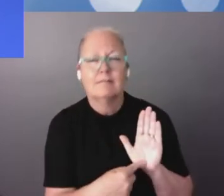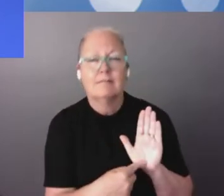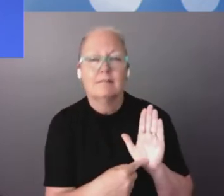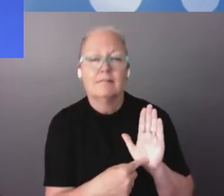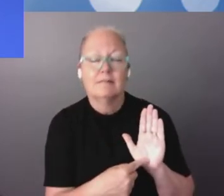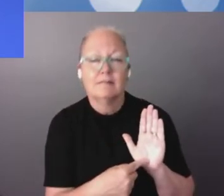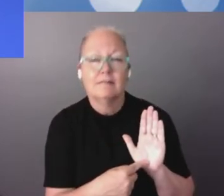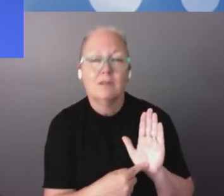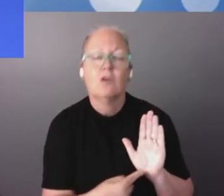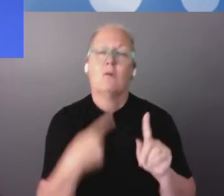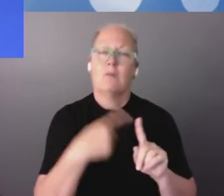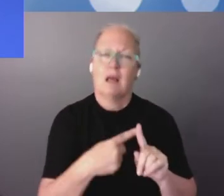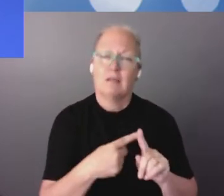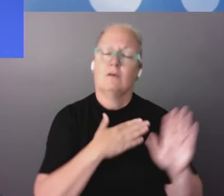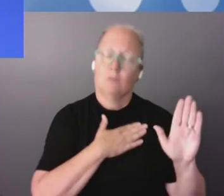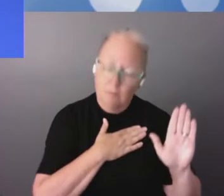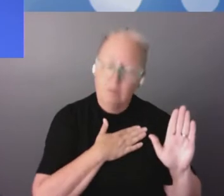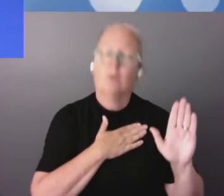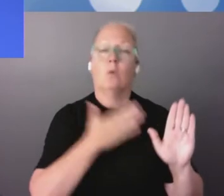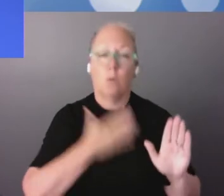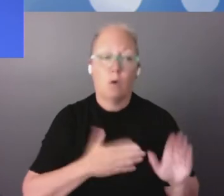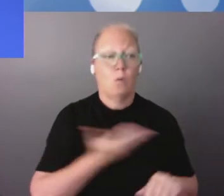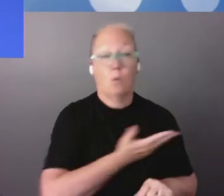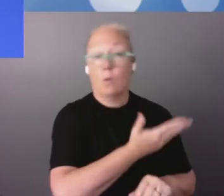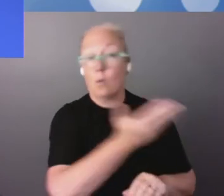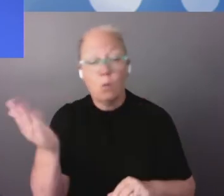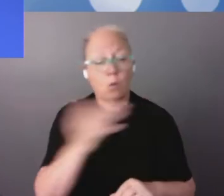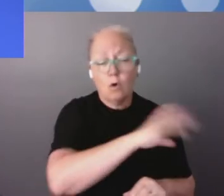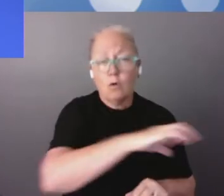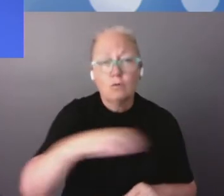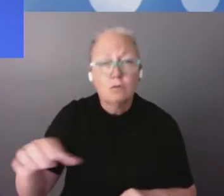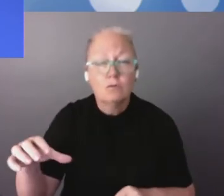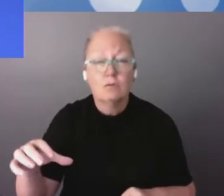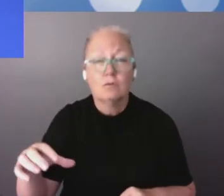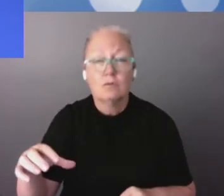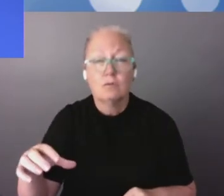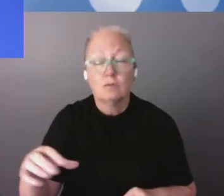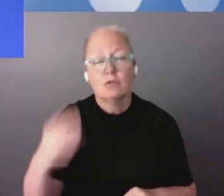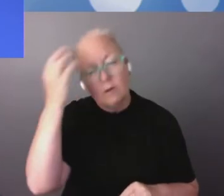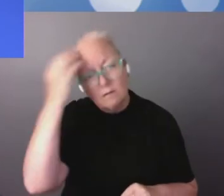monde entier en matière de gestion de cet outil excellent qui